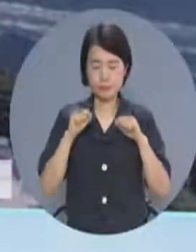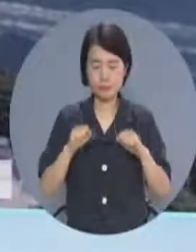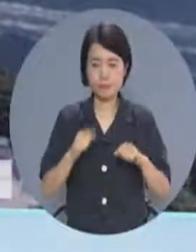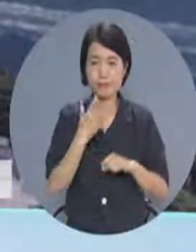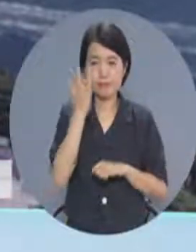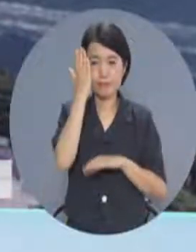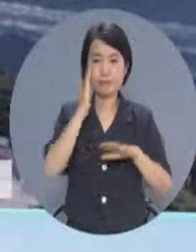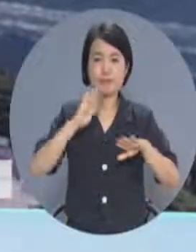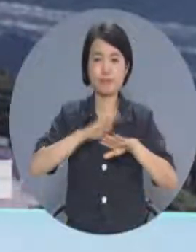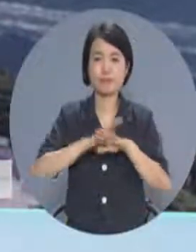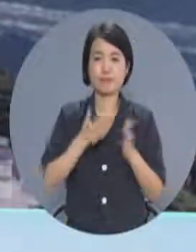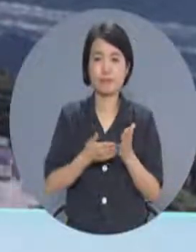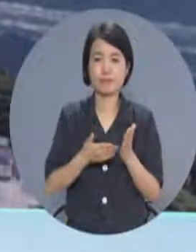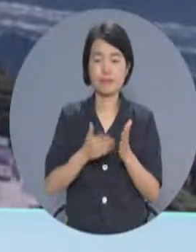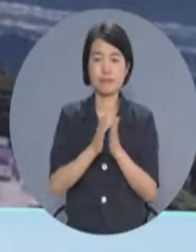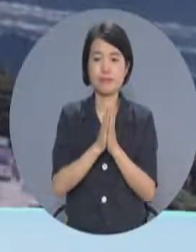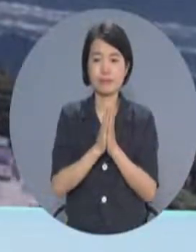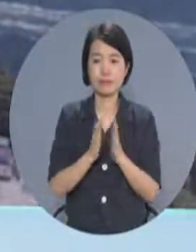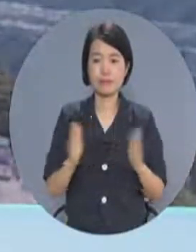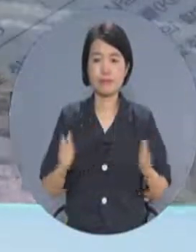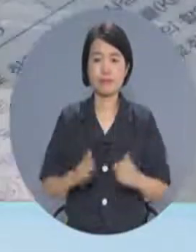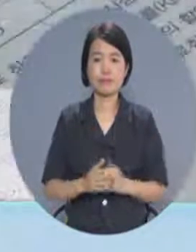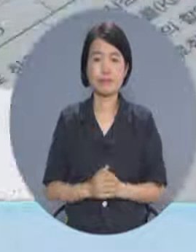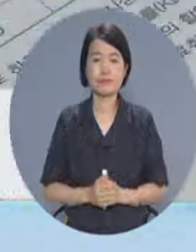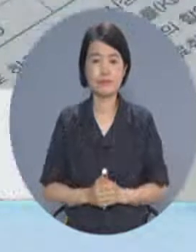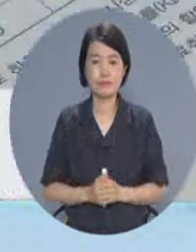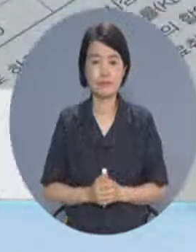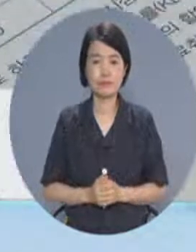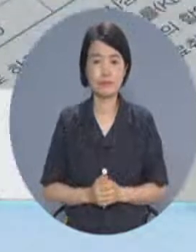안녕하십니까. 화요일 밤 여수 MBC 뉴스데스크입니다.